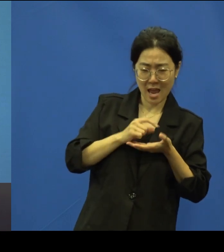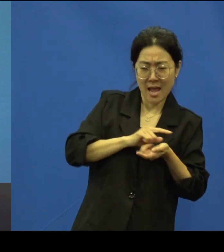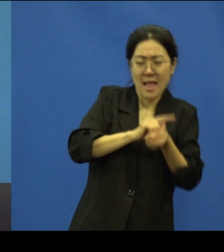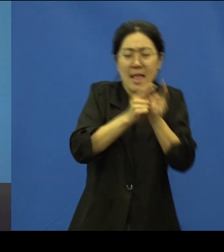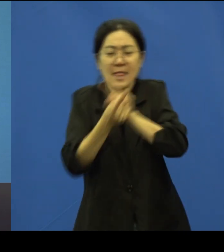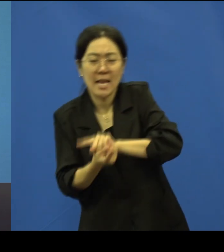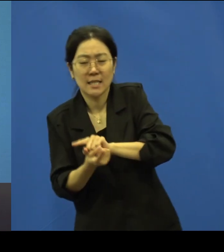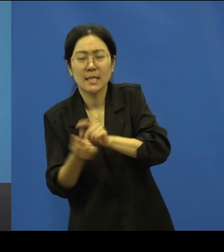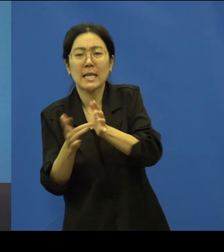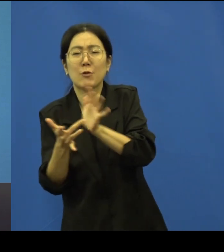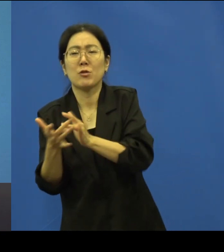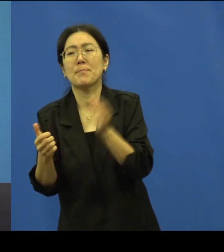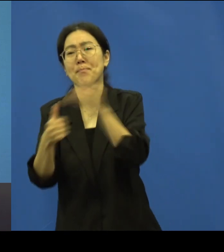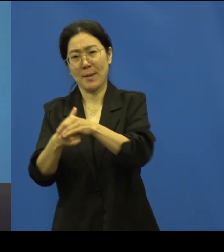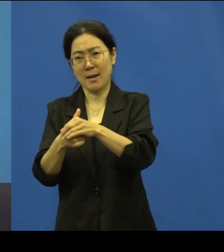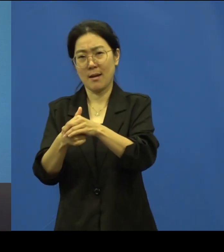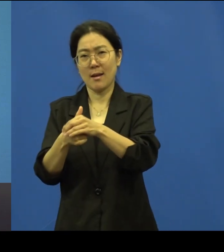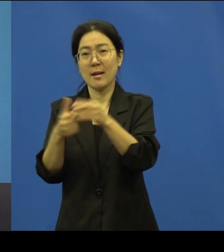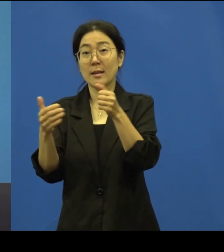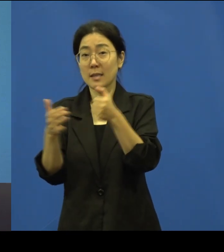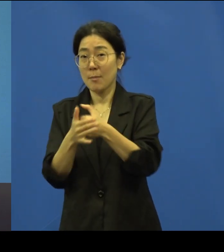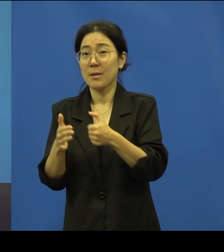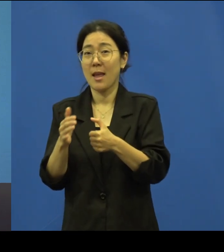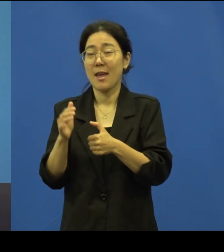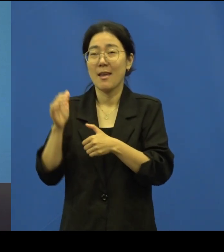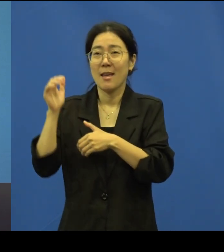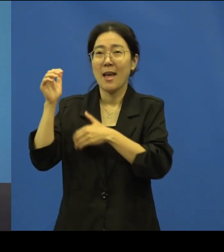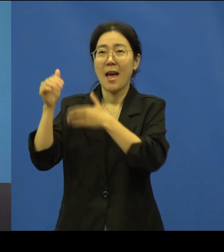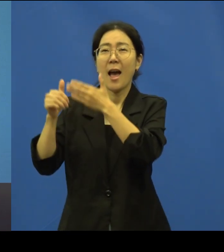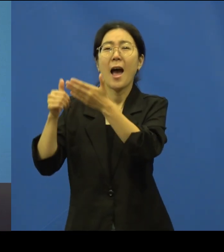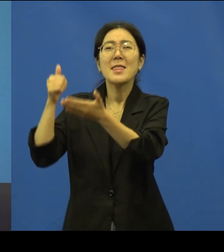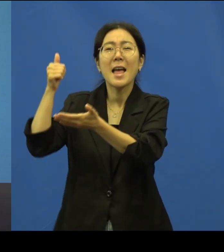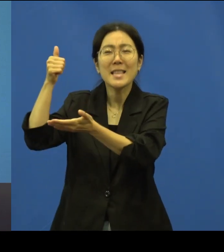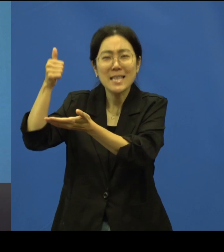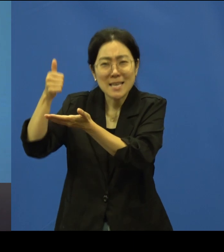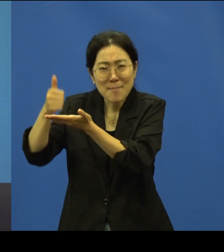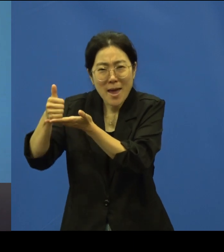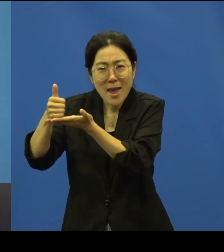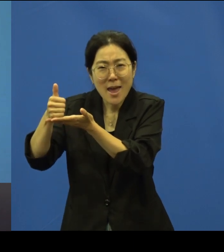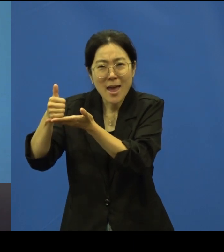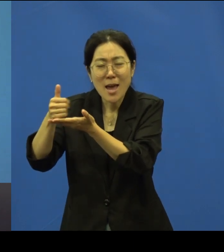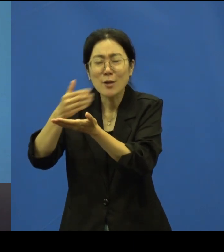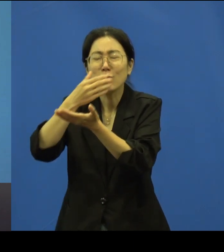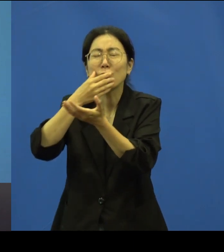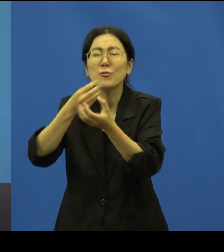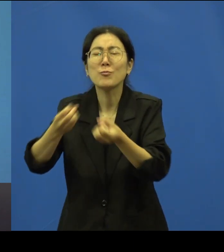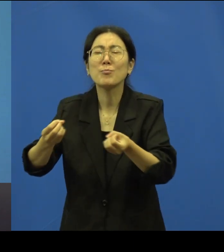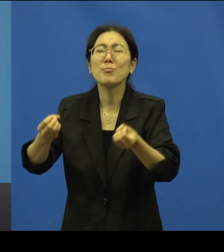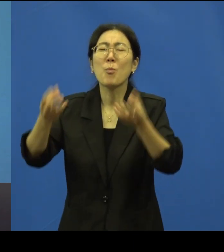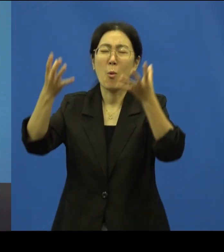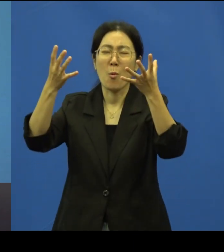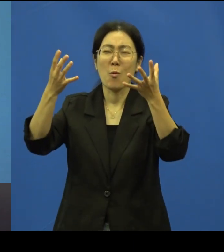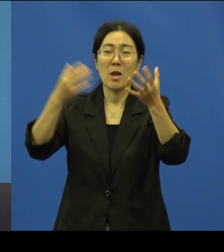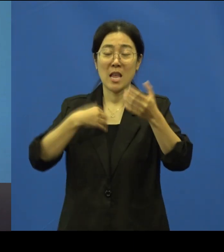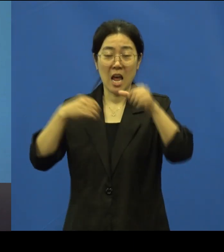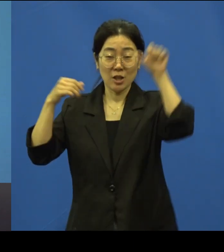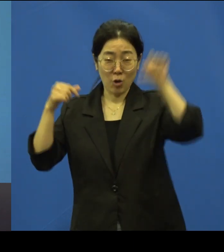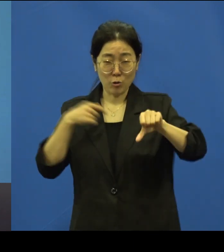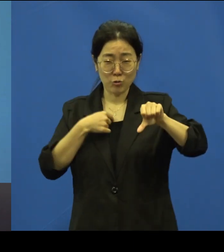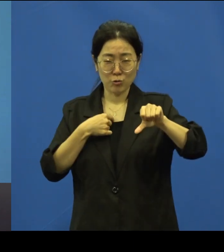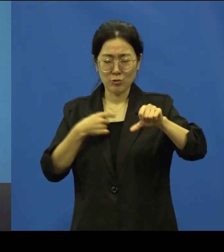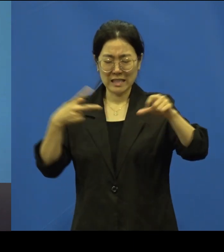짊어지셨기 때문에 대신 하나님의 축복을 약속으로 받은 줄로